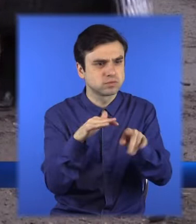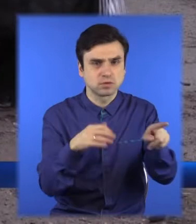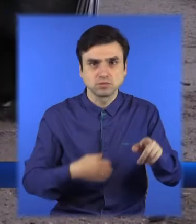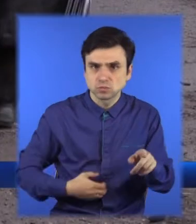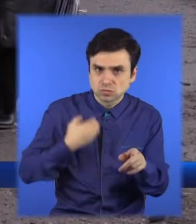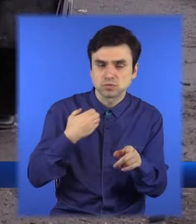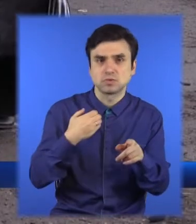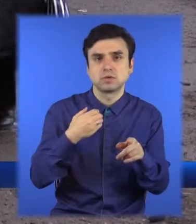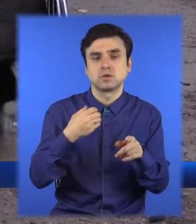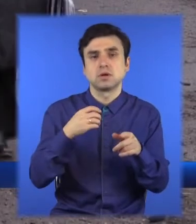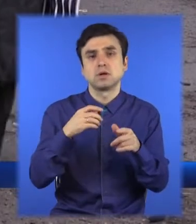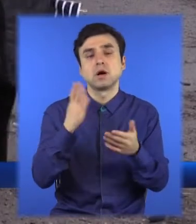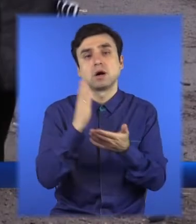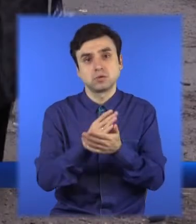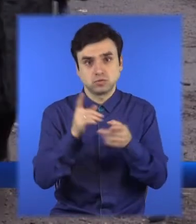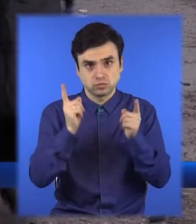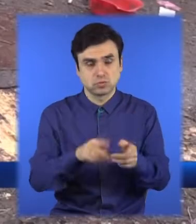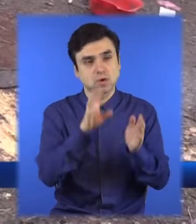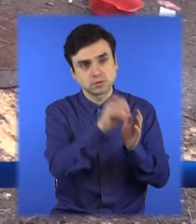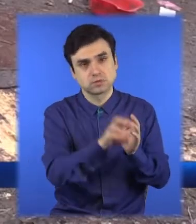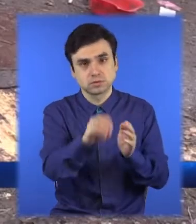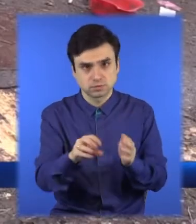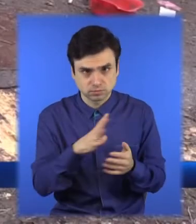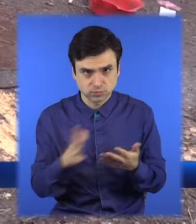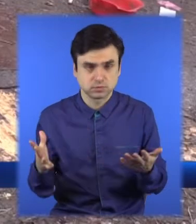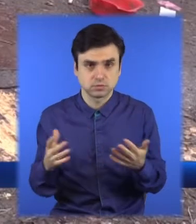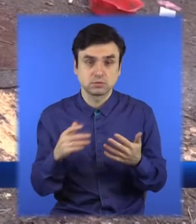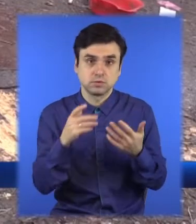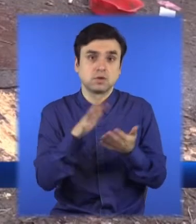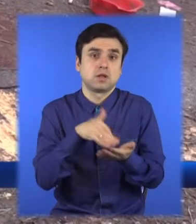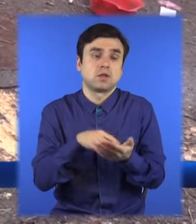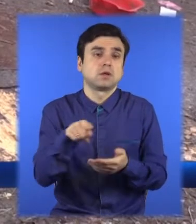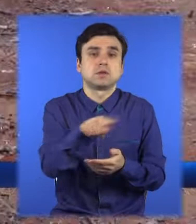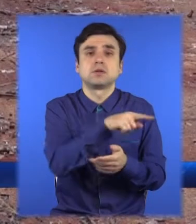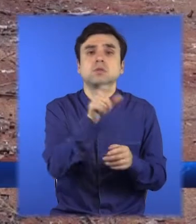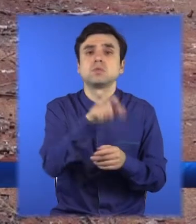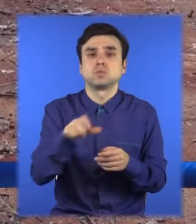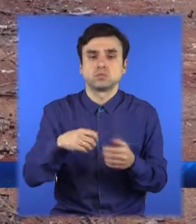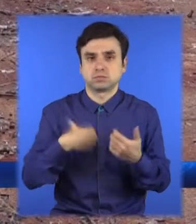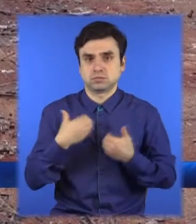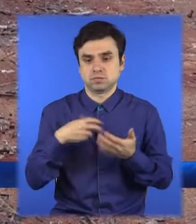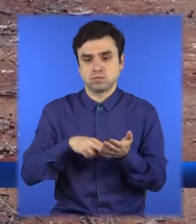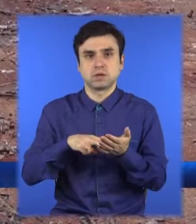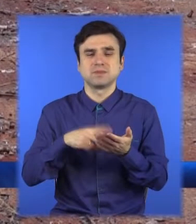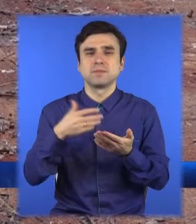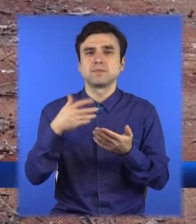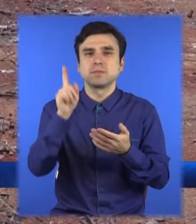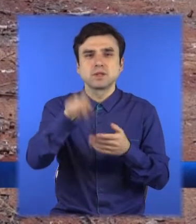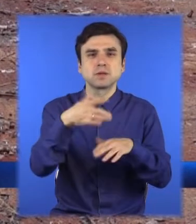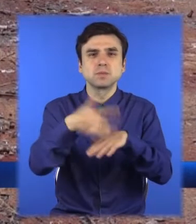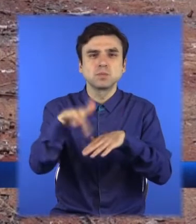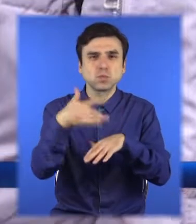Кажуть, навіть звичайний виніс сміття для них наче виклик. Ще й тому, що біля смітника їх годують. Тому тварини відчувають себе